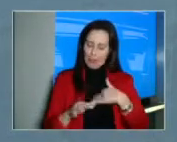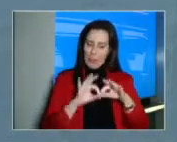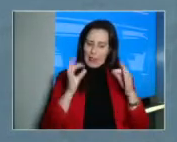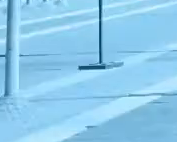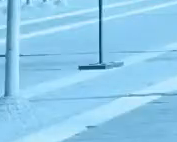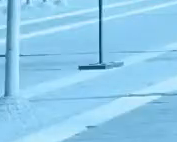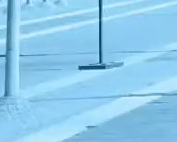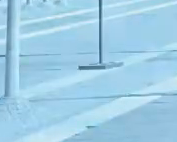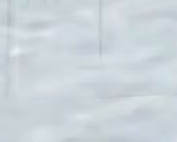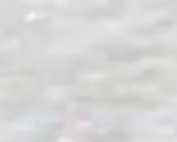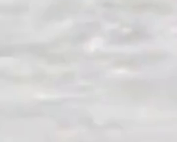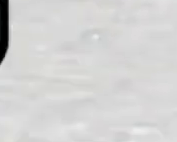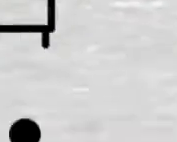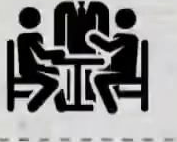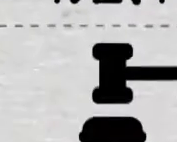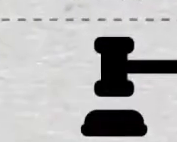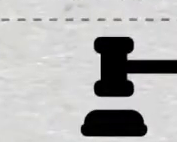מתחילים.